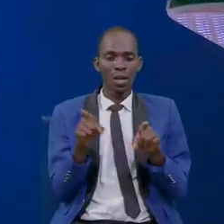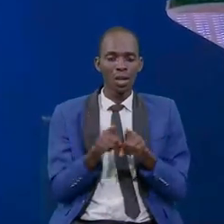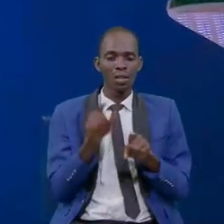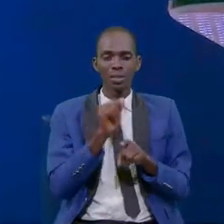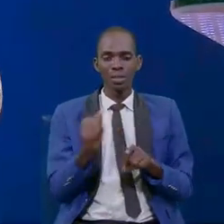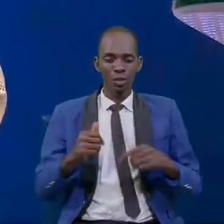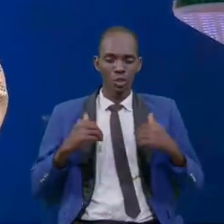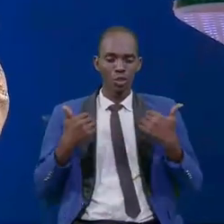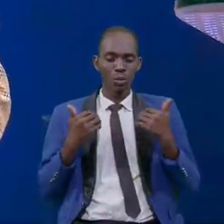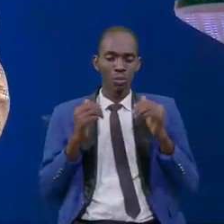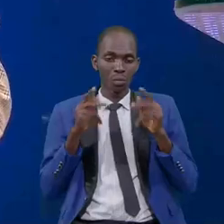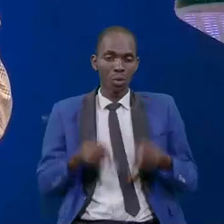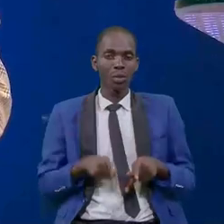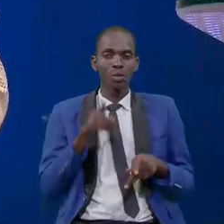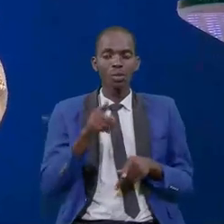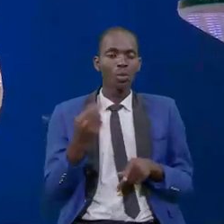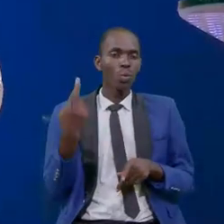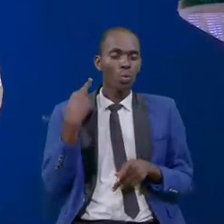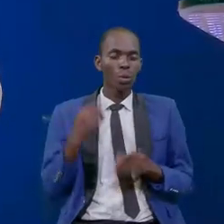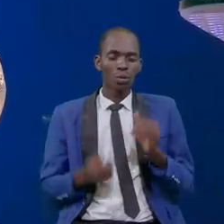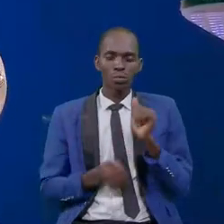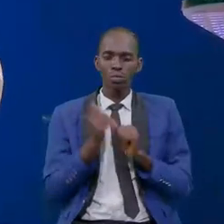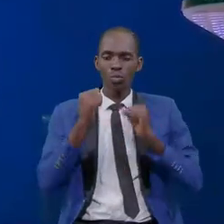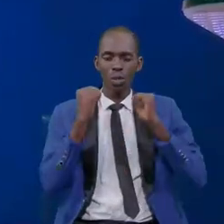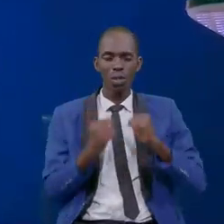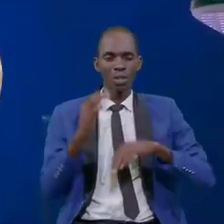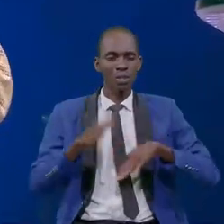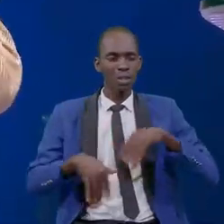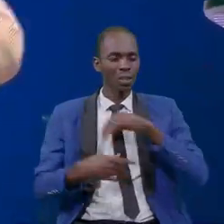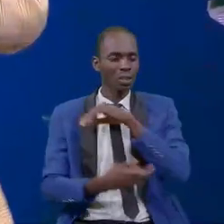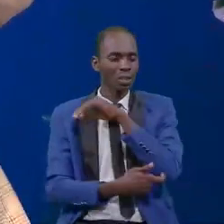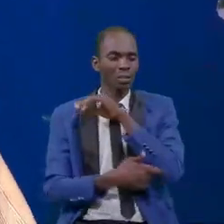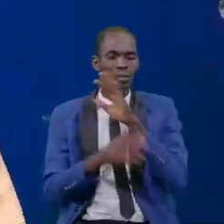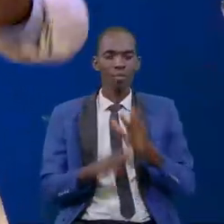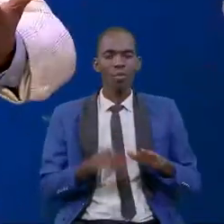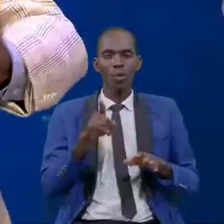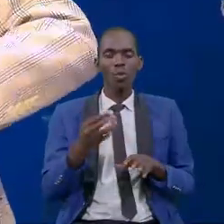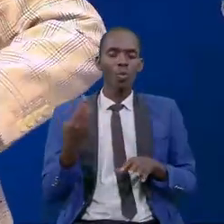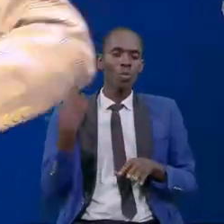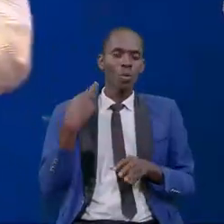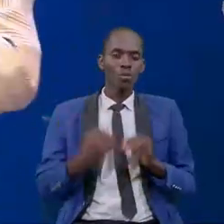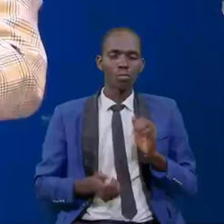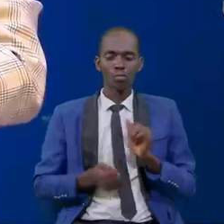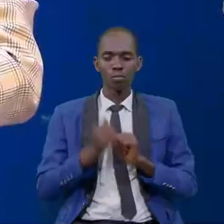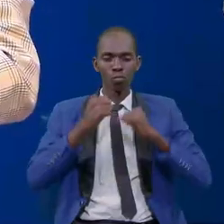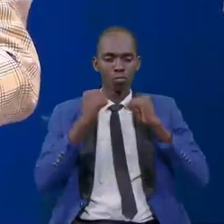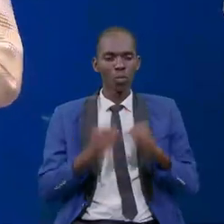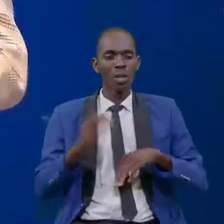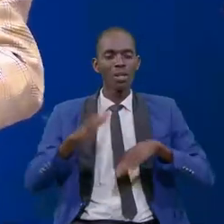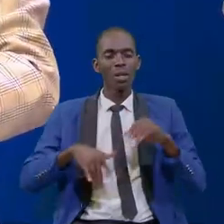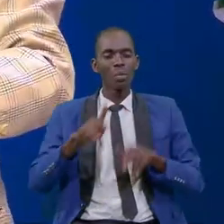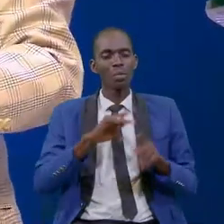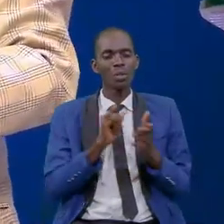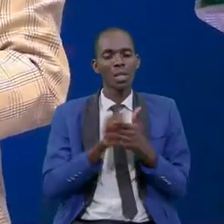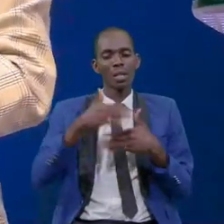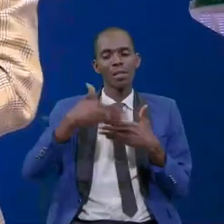salut en tant que jeune, vous étiez fort, plus que le tentateur, vous étiez fort, plus que les gens qui vous